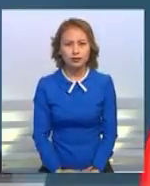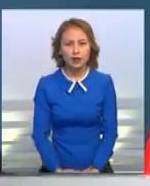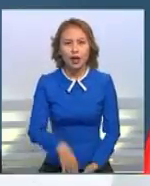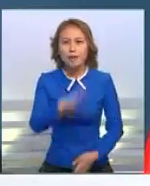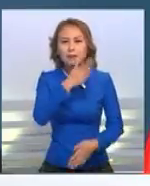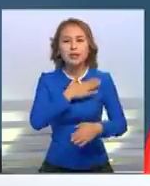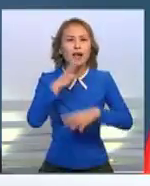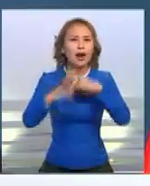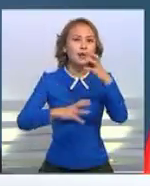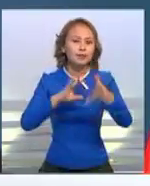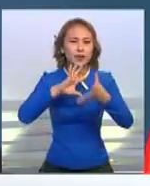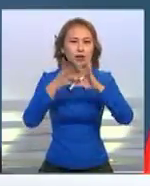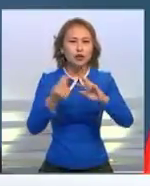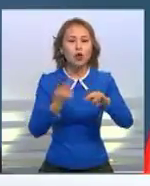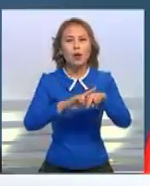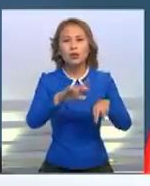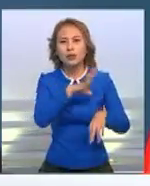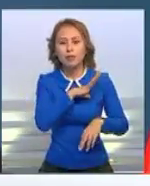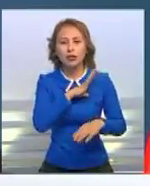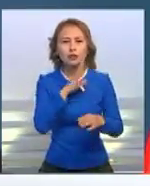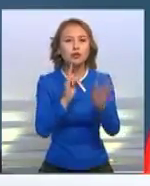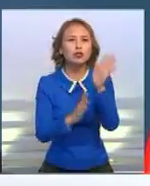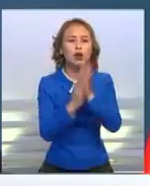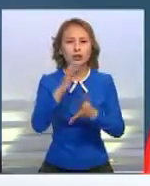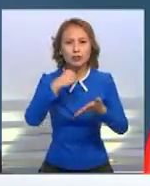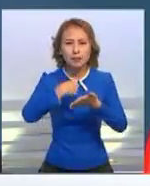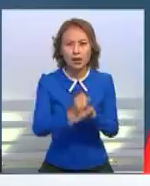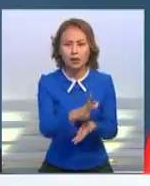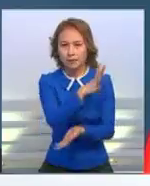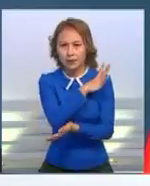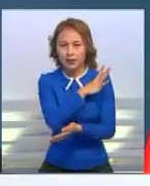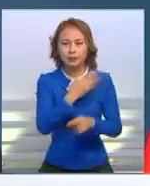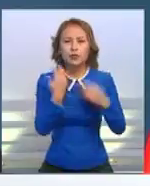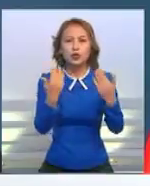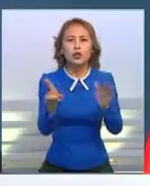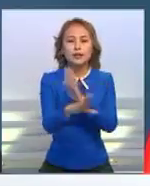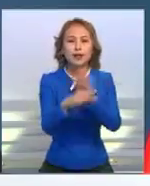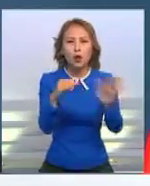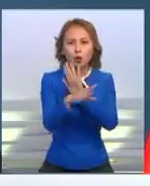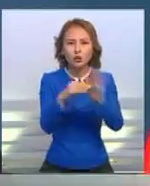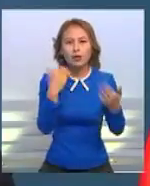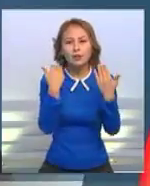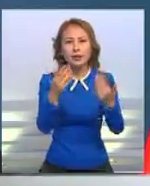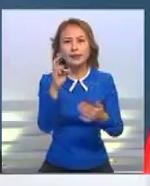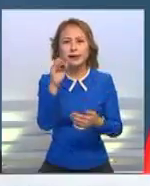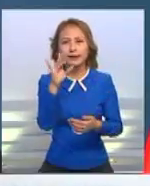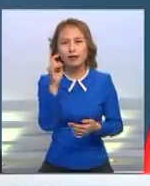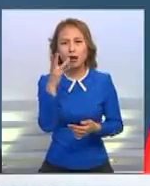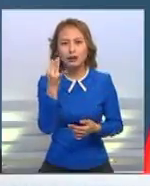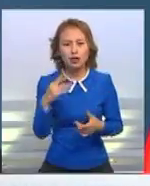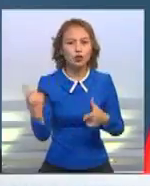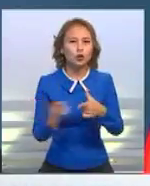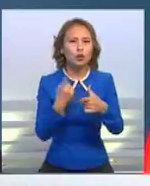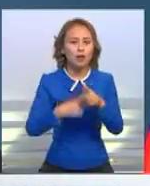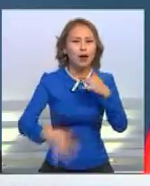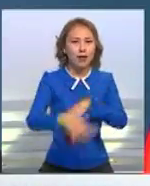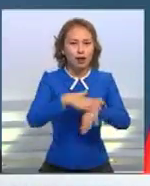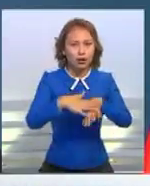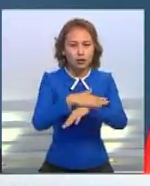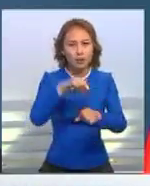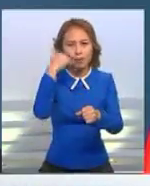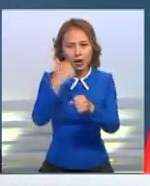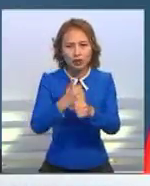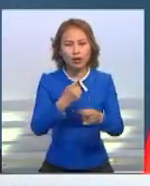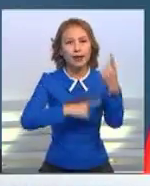Біз әлемдегі тұрақты әрі жоғар беделге ие елдердің біріміз. Бұл жолы сайлаушылар Нидерланд пен Германия халқы сияқты қазіргі